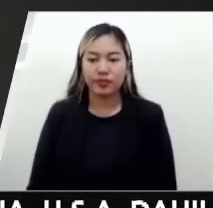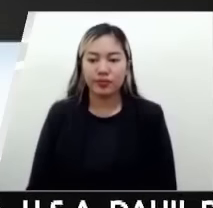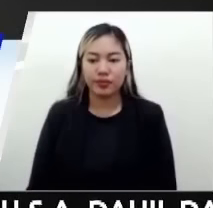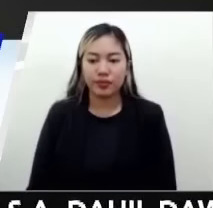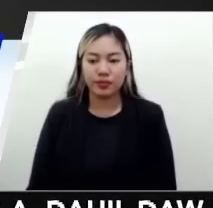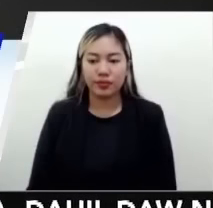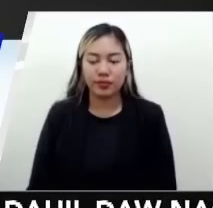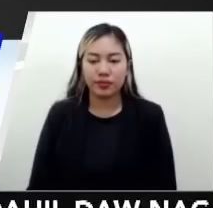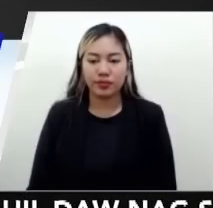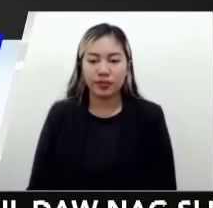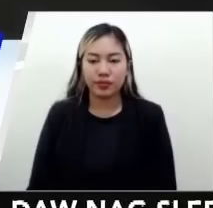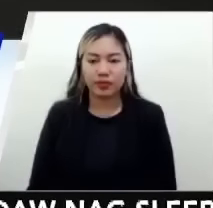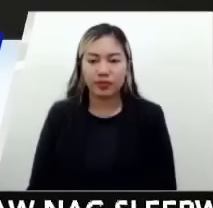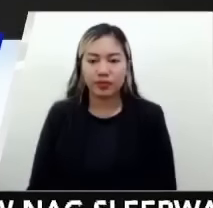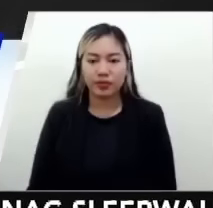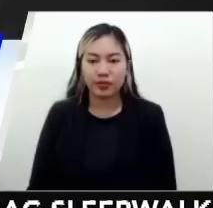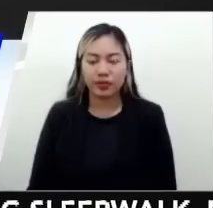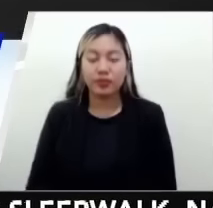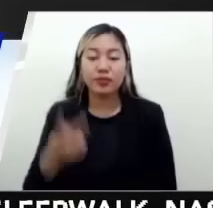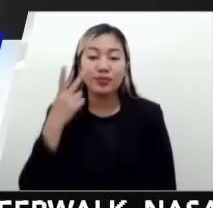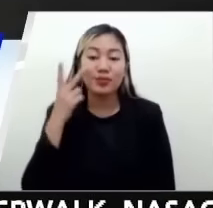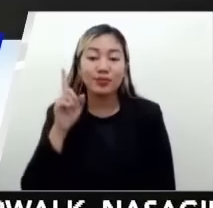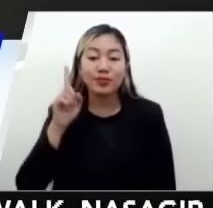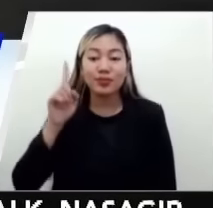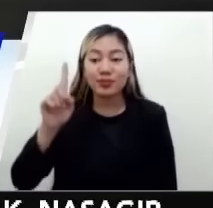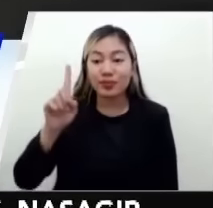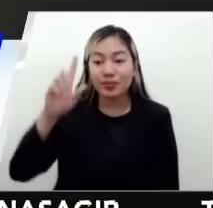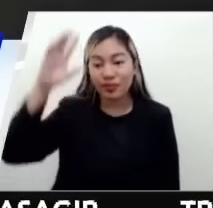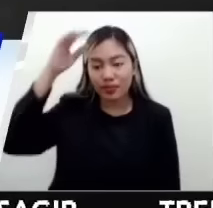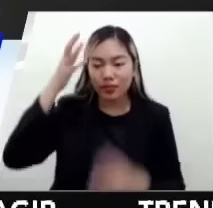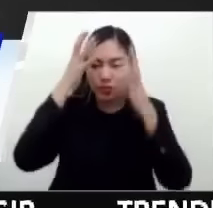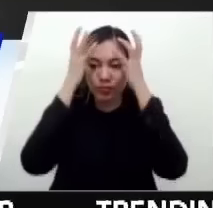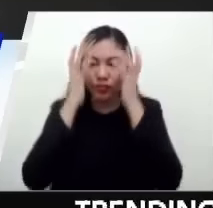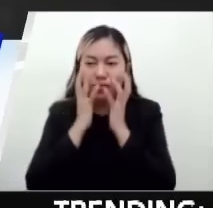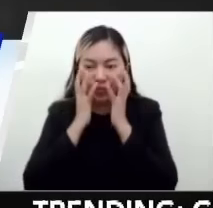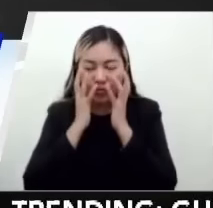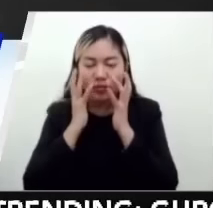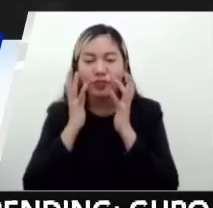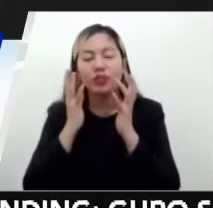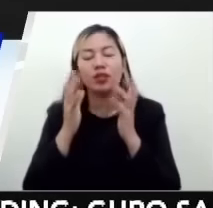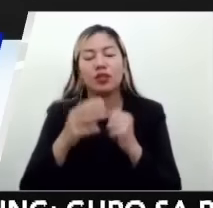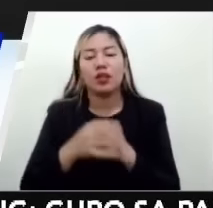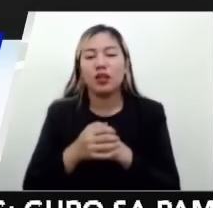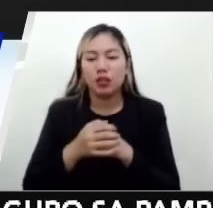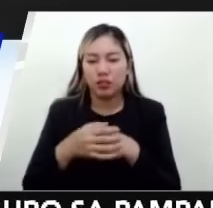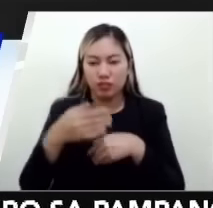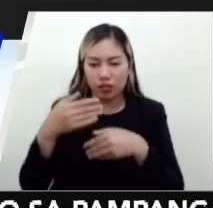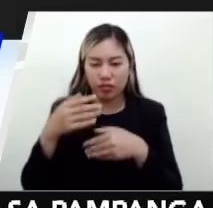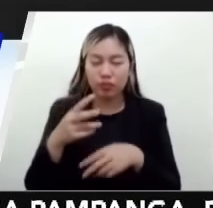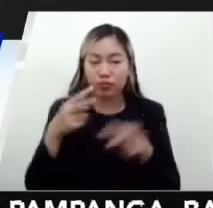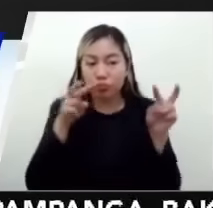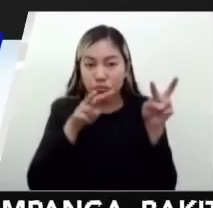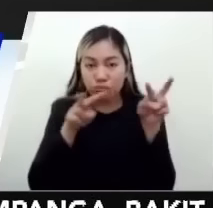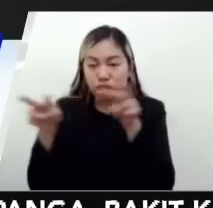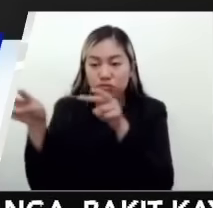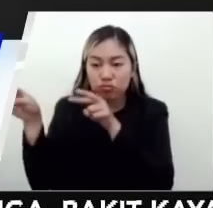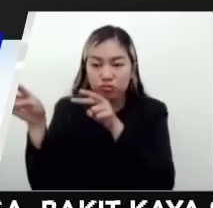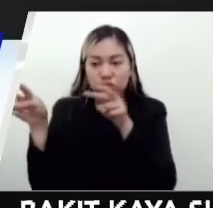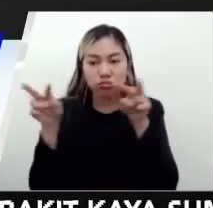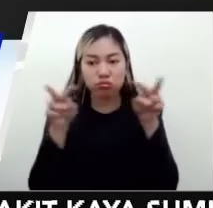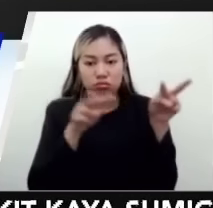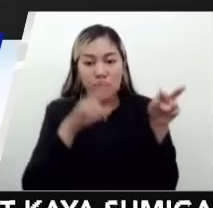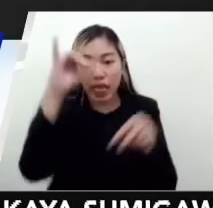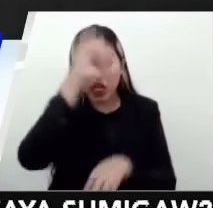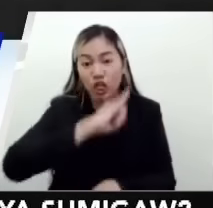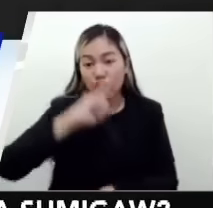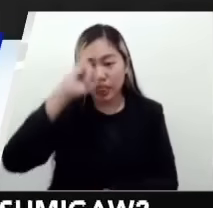Palingalinga sa paligid ang isang naka-helmet sa labas ng isang saradong tindahan sa Barangay Tabuk Suba sa Haro, Iloilo City. Nang makatsyempo,